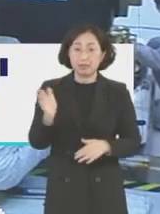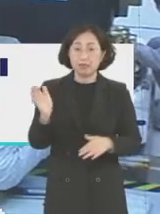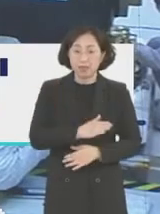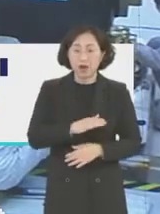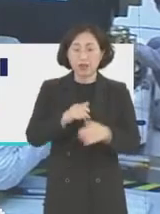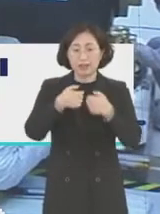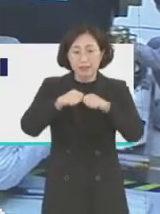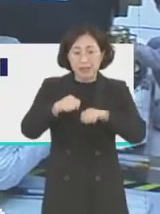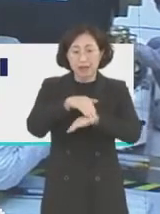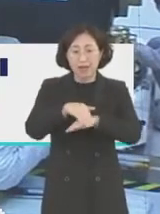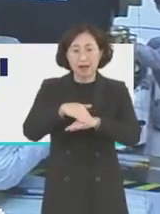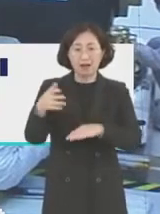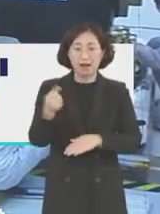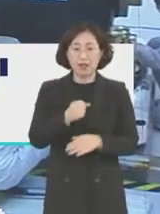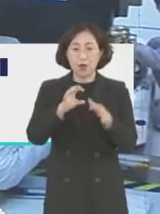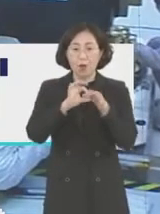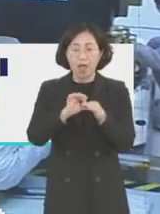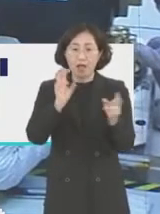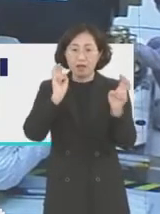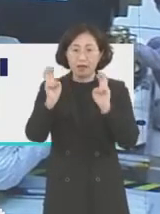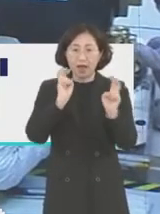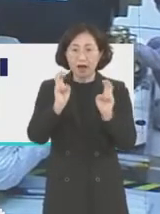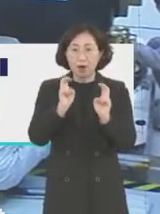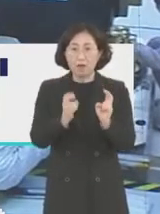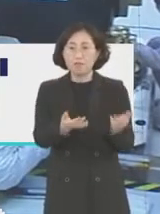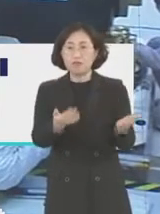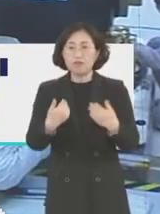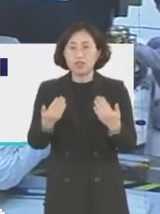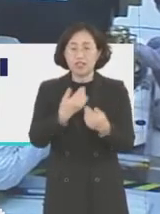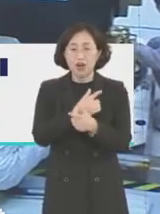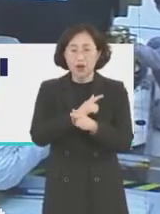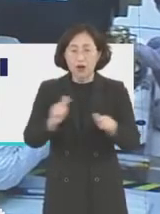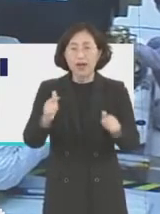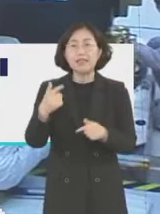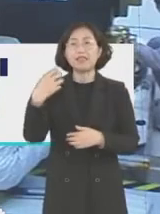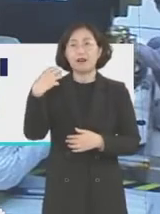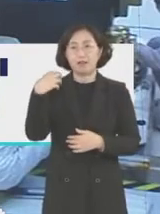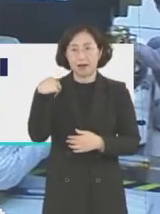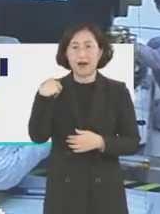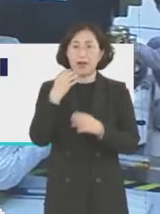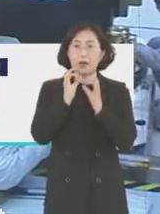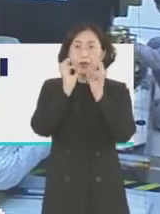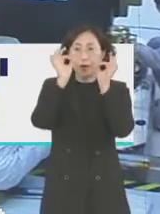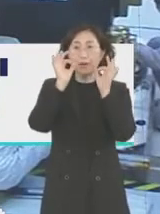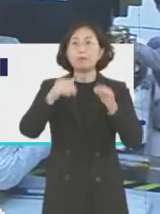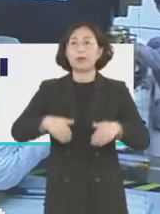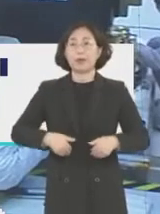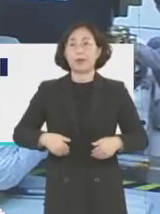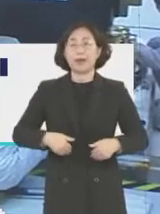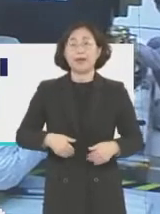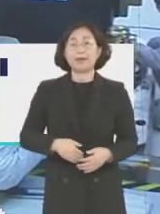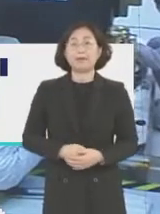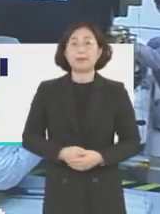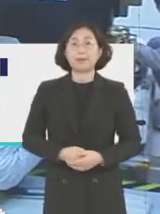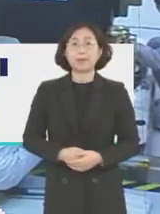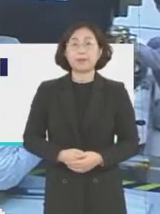치밀한 전략으로 관련 산업 유치 등 제 역할을 찾아야 한다는 목소리가 나오고 있습니다. 이어서 장석영